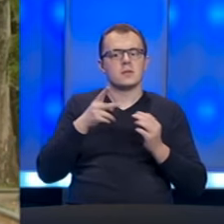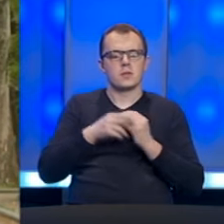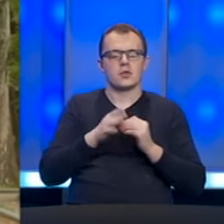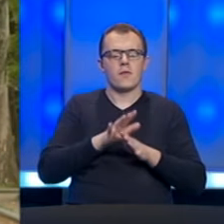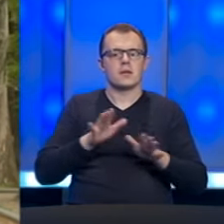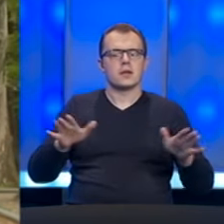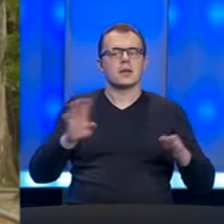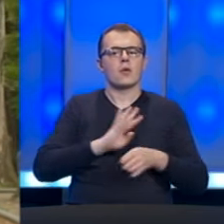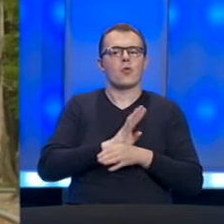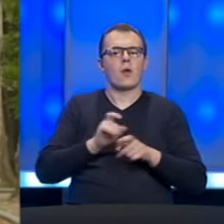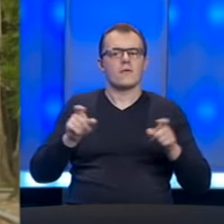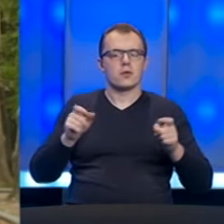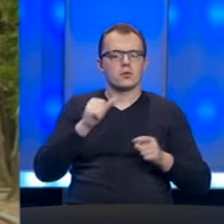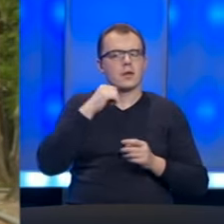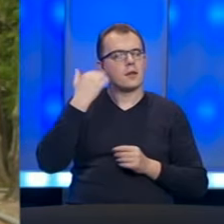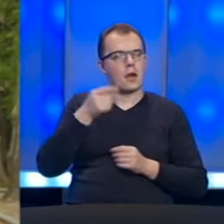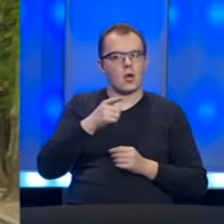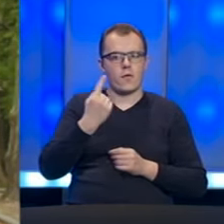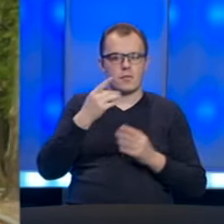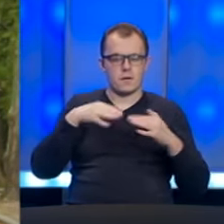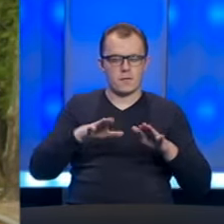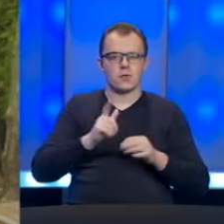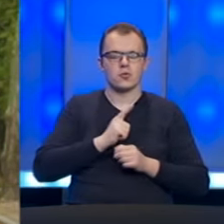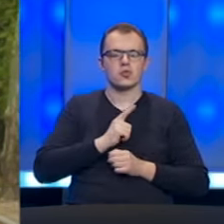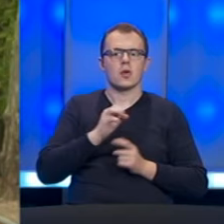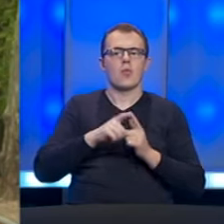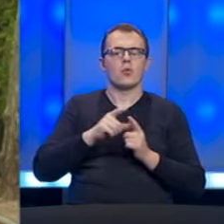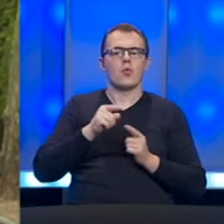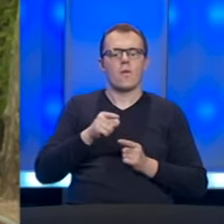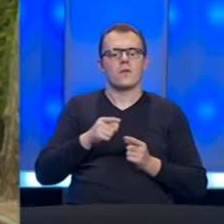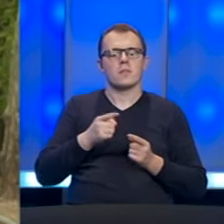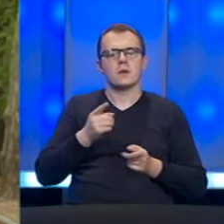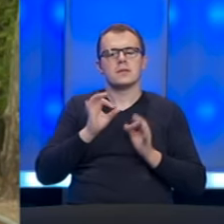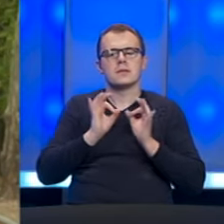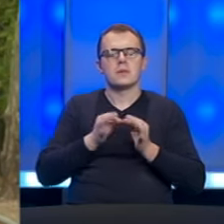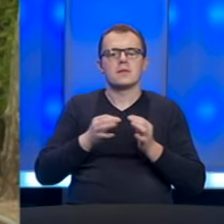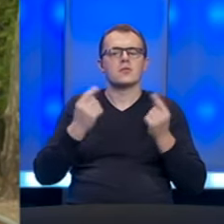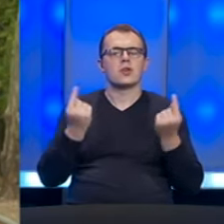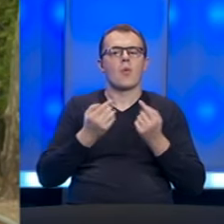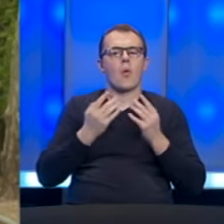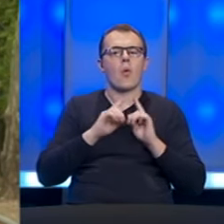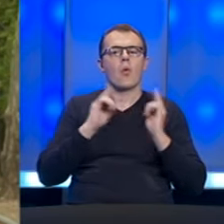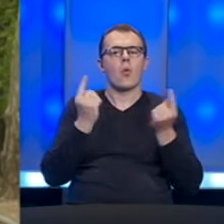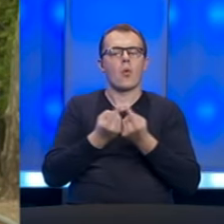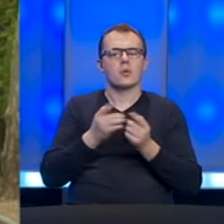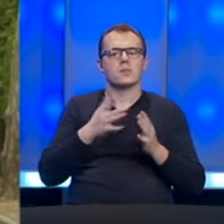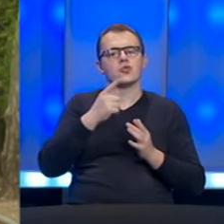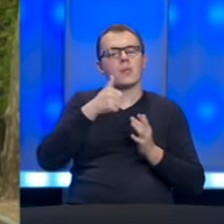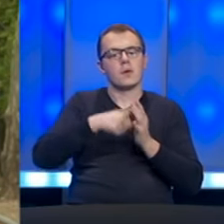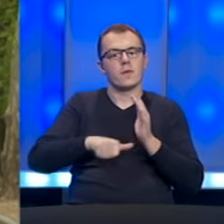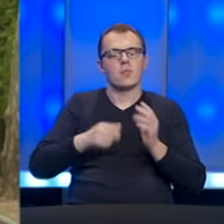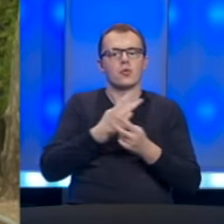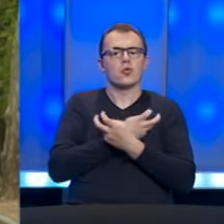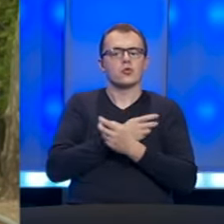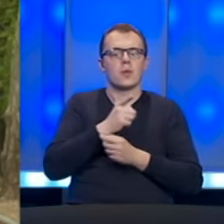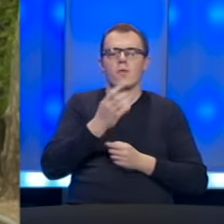širenja koronavirusa. Dakle, ovaj 1. maj dočekujemo u ovim specifičnim okolnostima, evo možda prvi put u istoriji pod